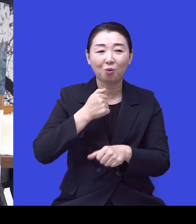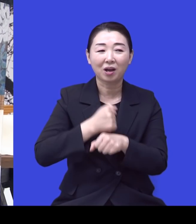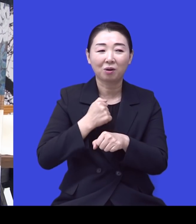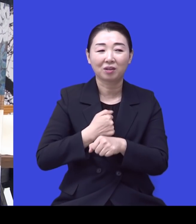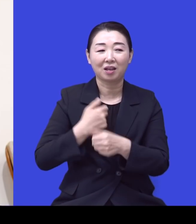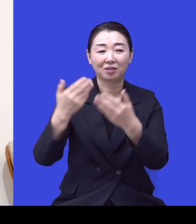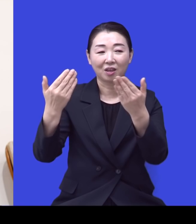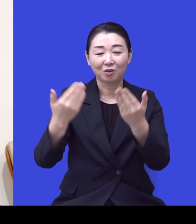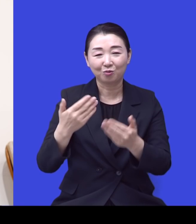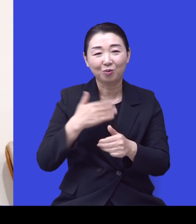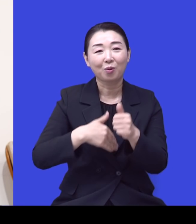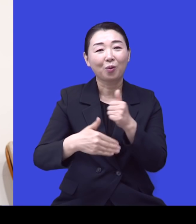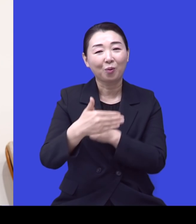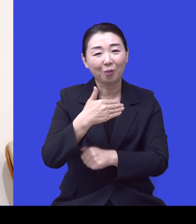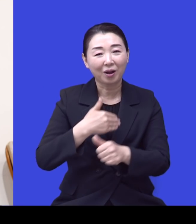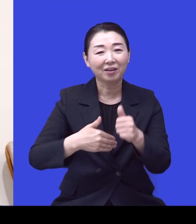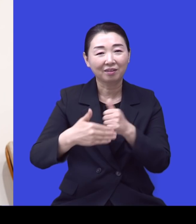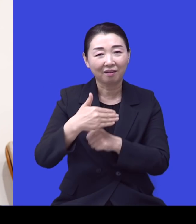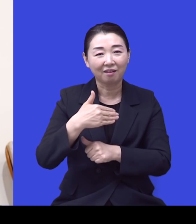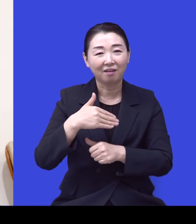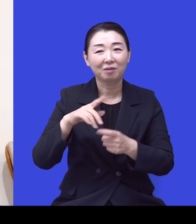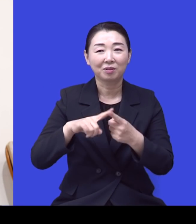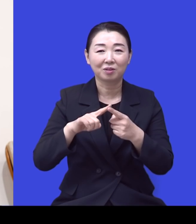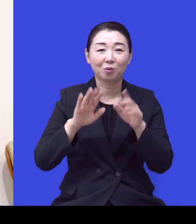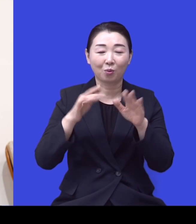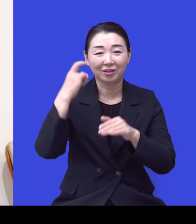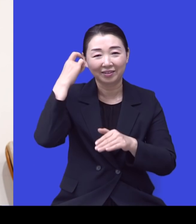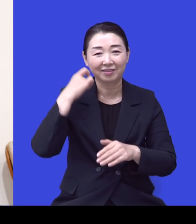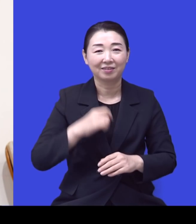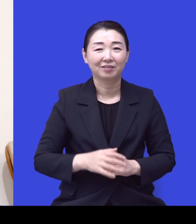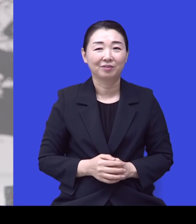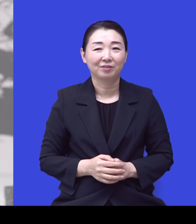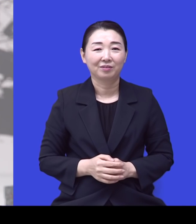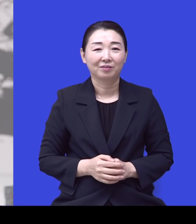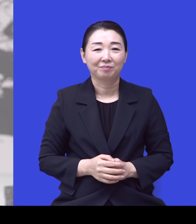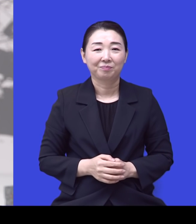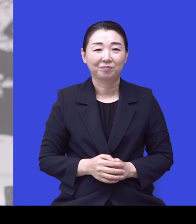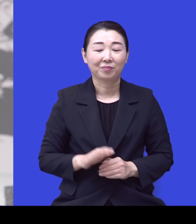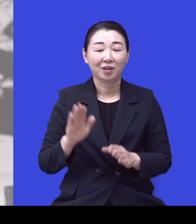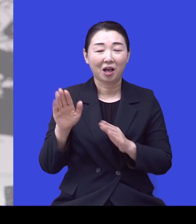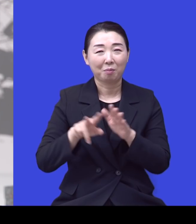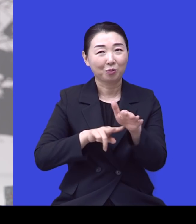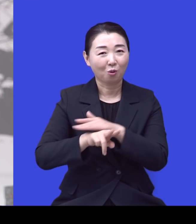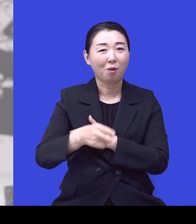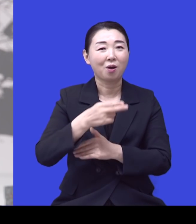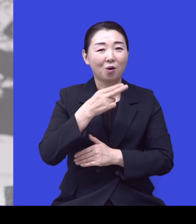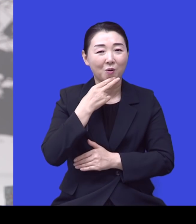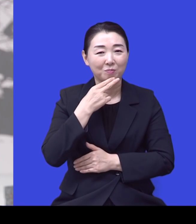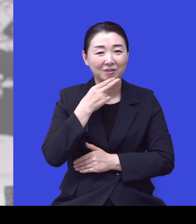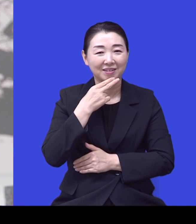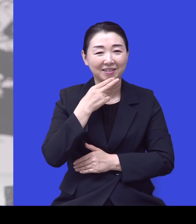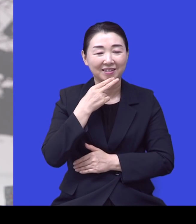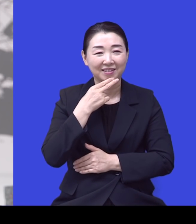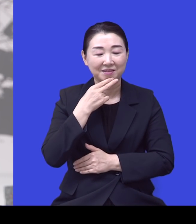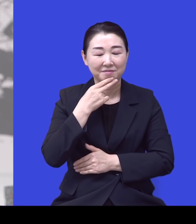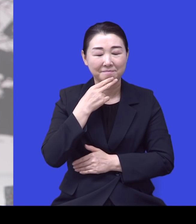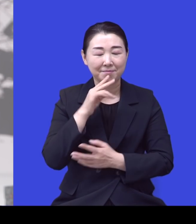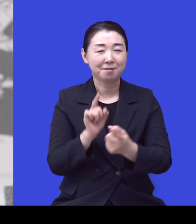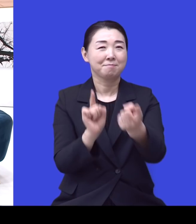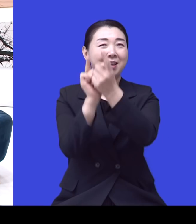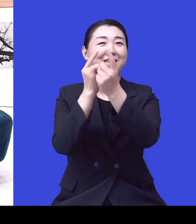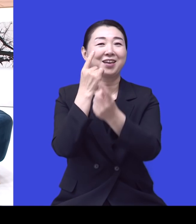나한테 주어진 환경임을 오늘 새삼 느끼고요. 앞으로 좀 안 도망가고 좀 정면으로 좀